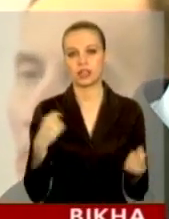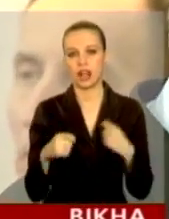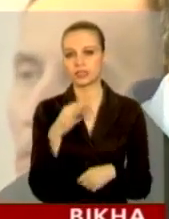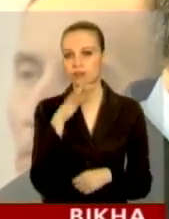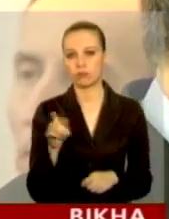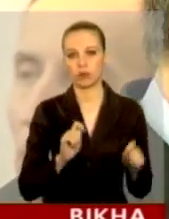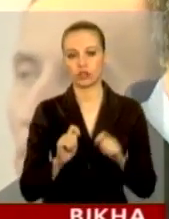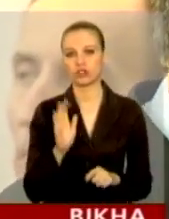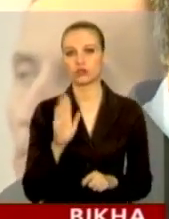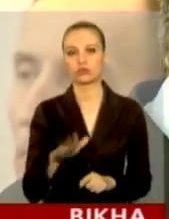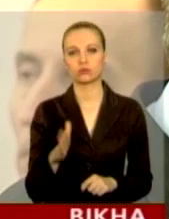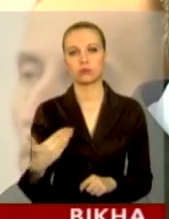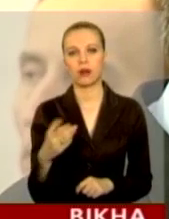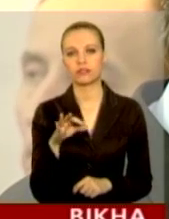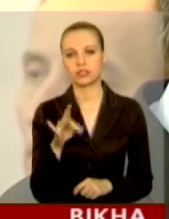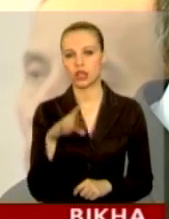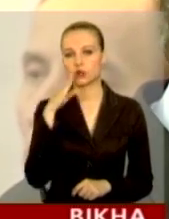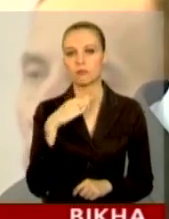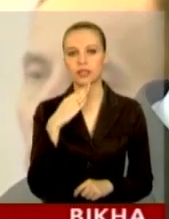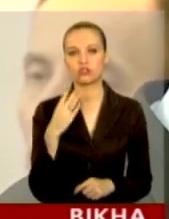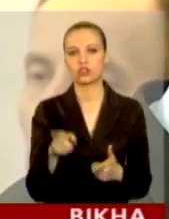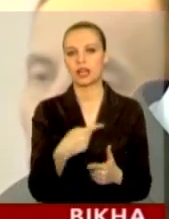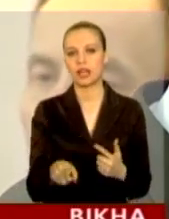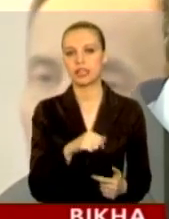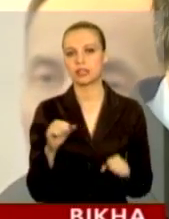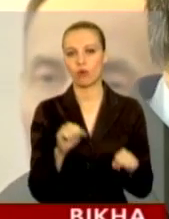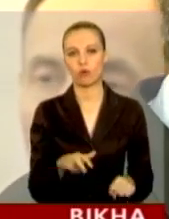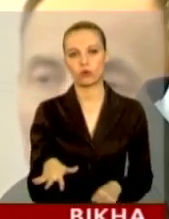одежді. Пусть то будуть правий сектор, батьківщина називаються, або самооборона